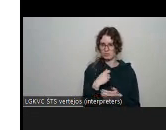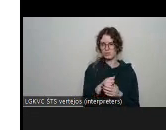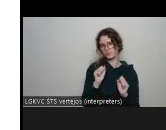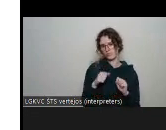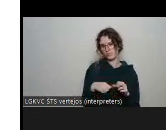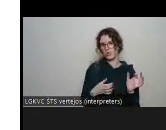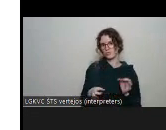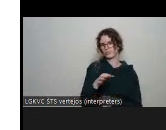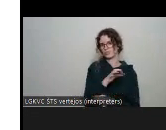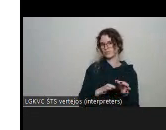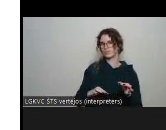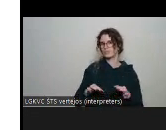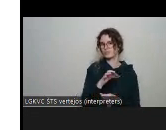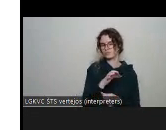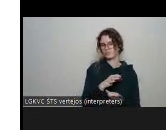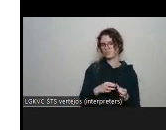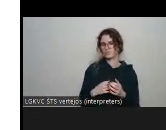padiskutuoti